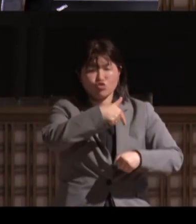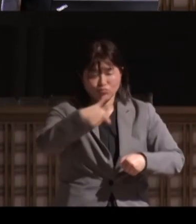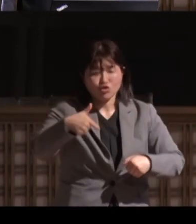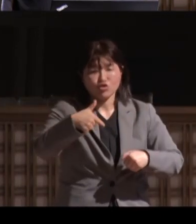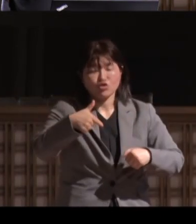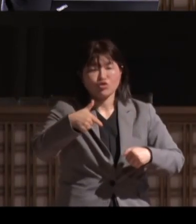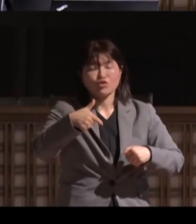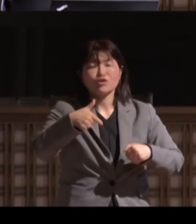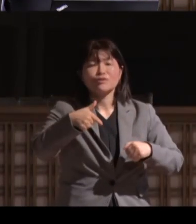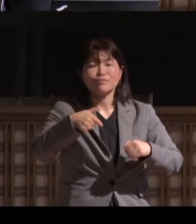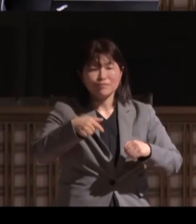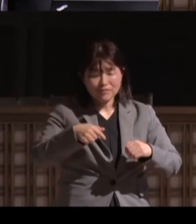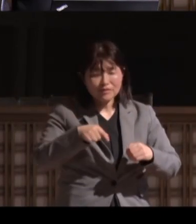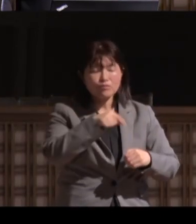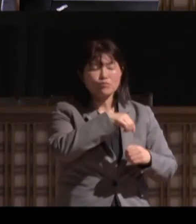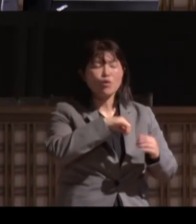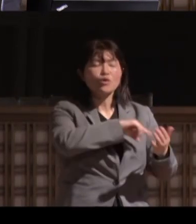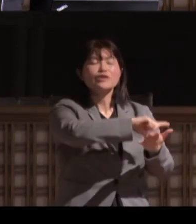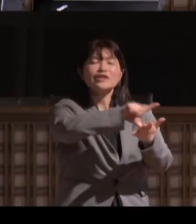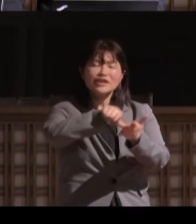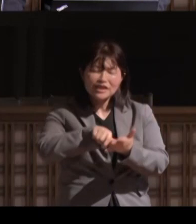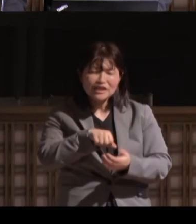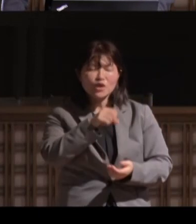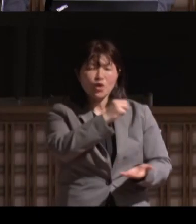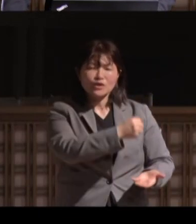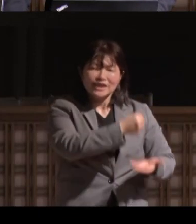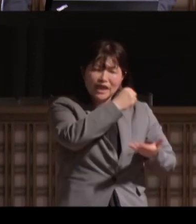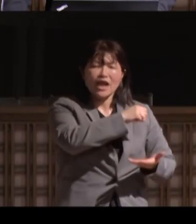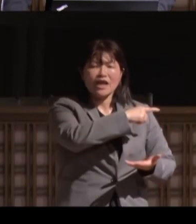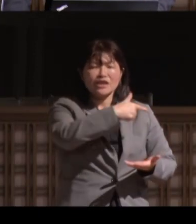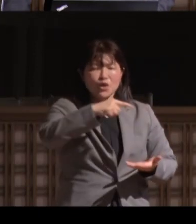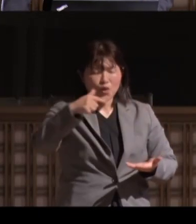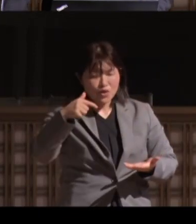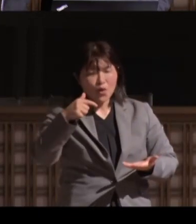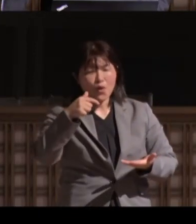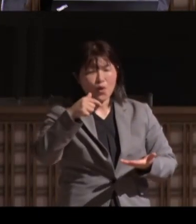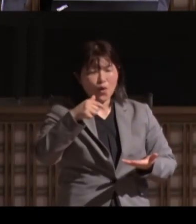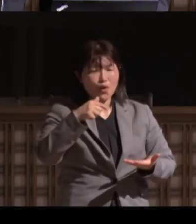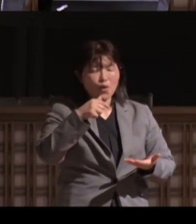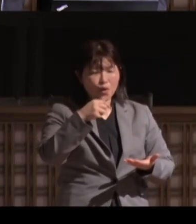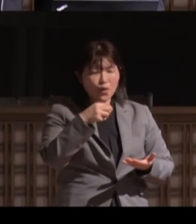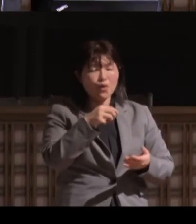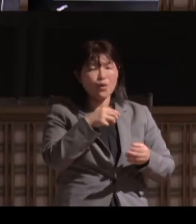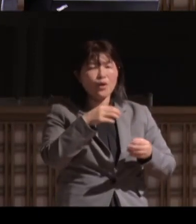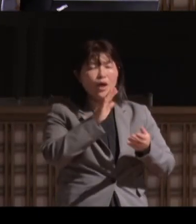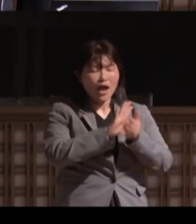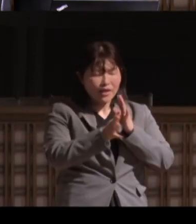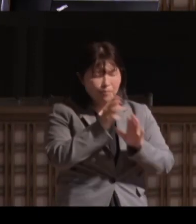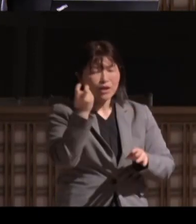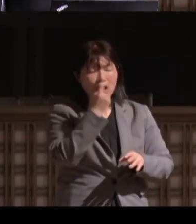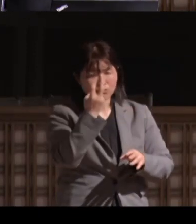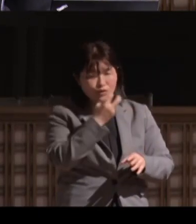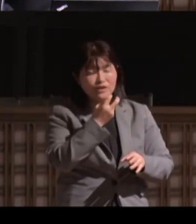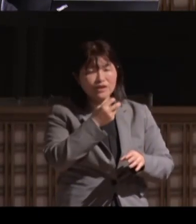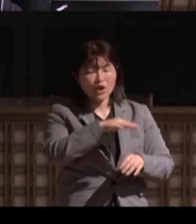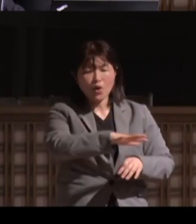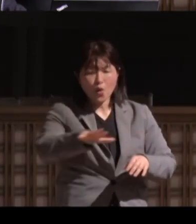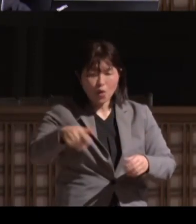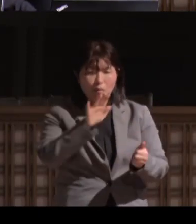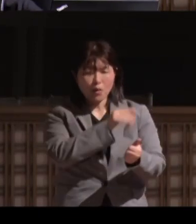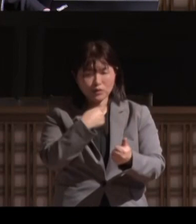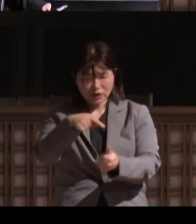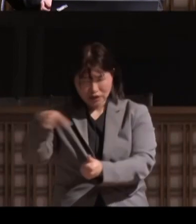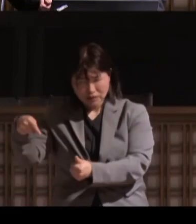え地域の資源を改めて見つめたりですねえ子供たちの学習の支援を行うまこういった